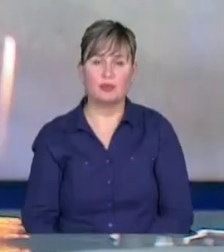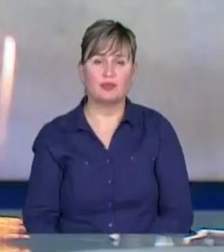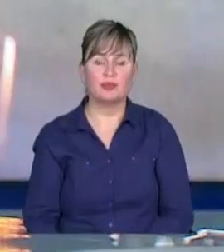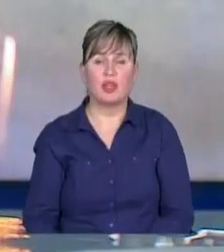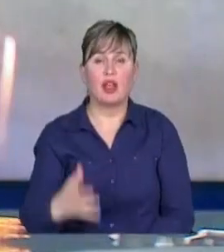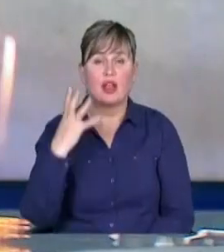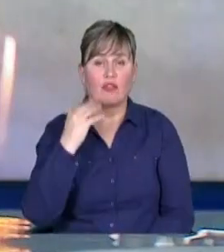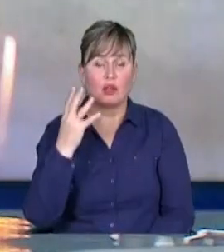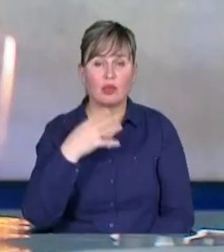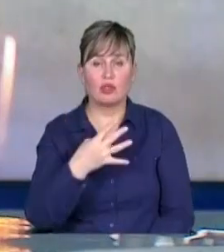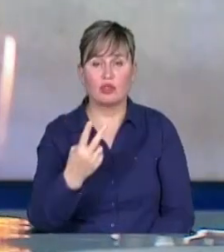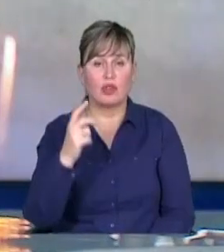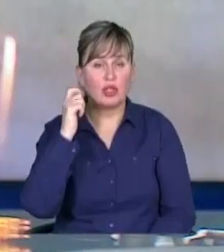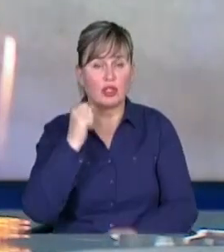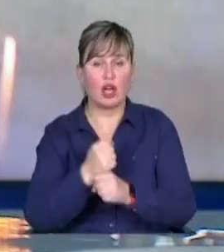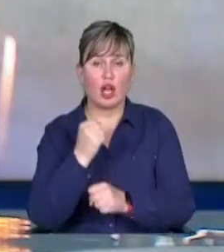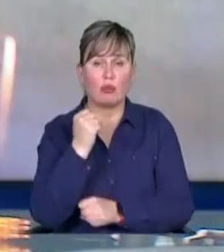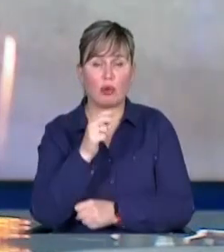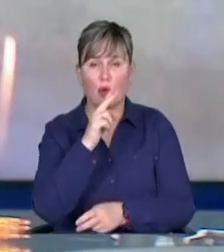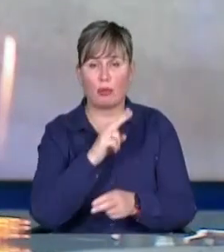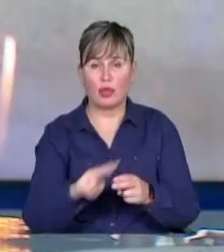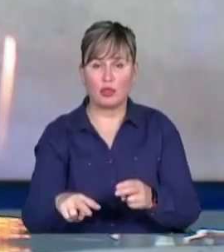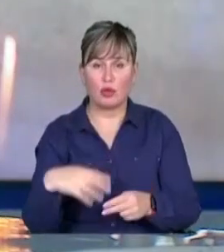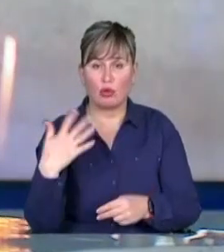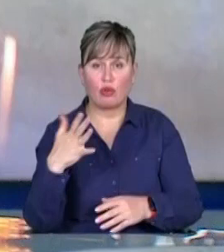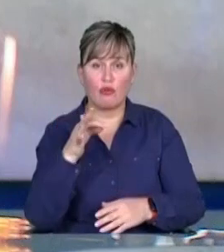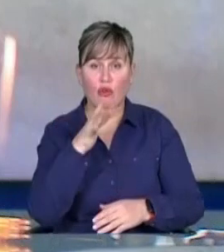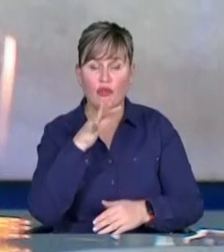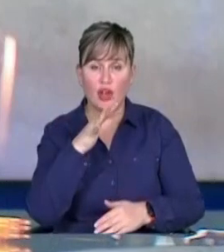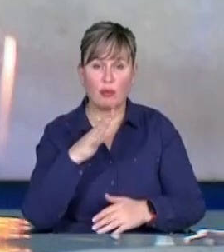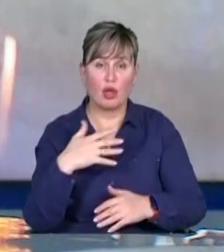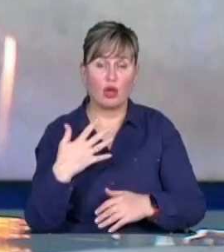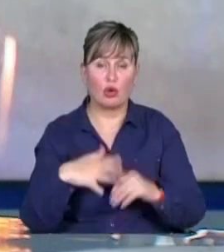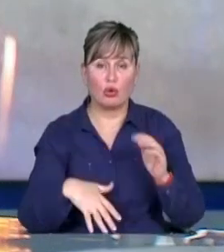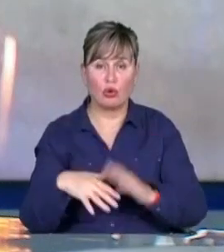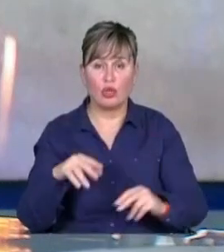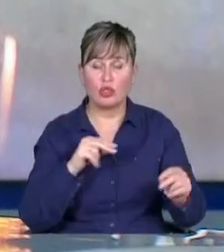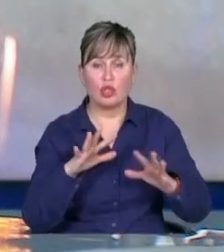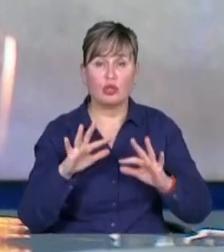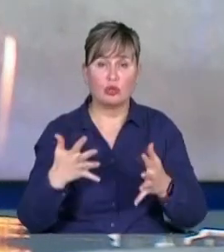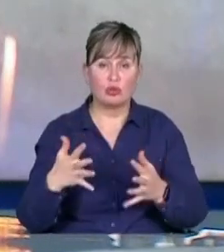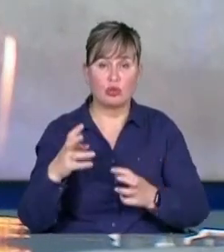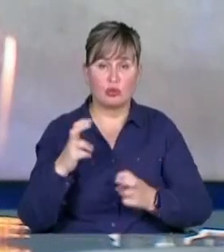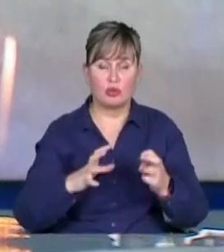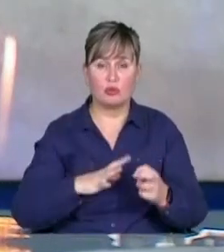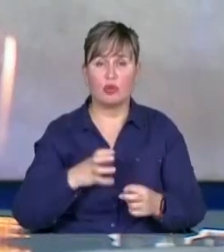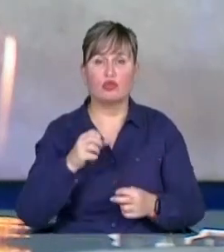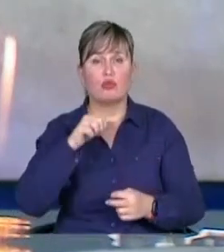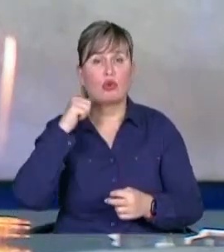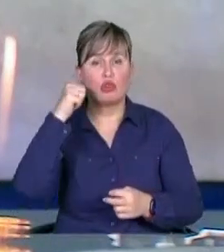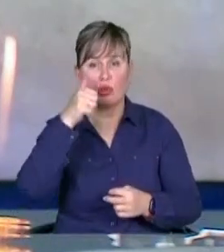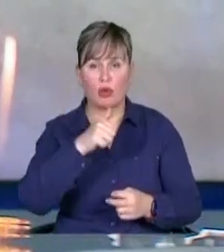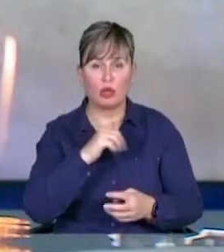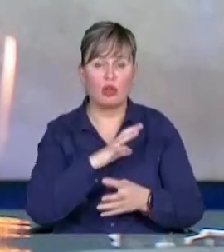В Алматы 42-летний рабочий потерял руку во время работы на станке. Несчастный случай на предприятии произошел еще в прошлом году.